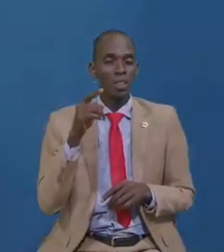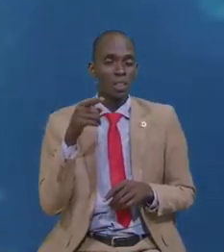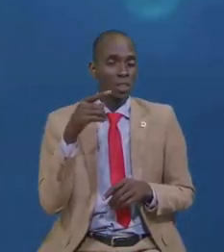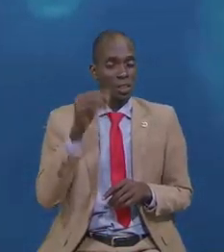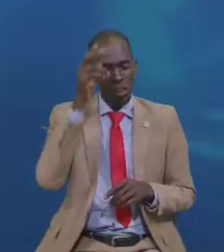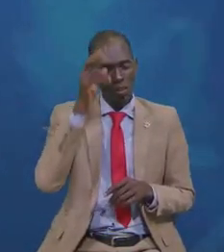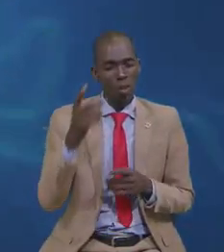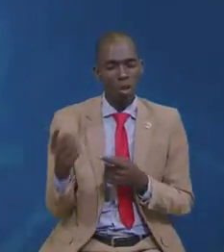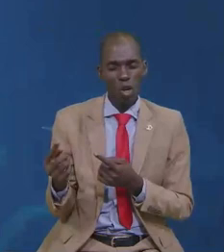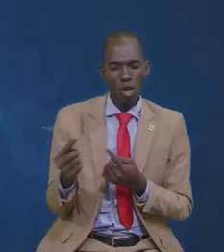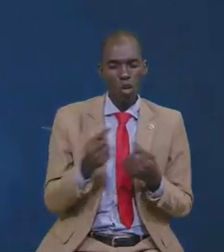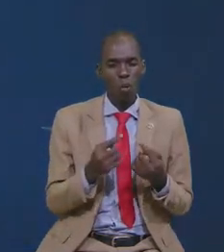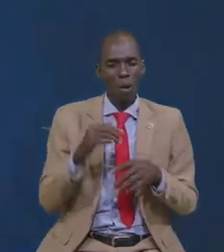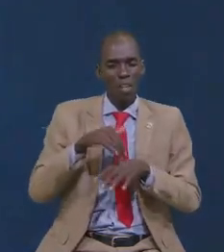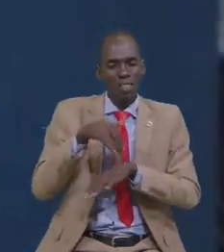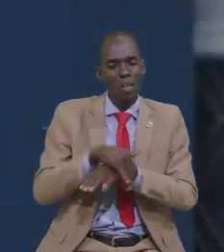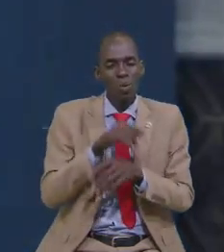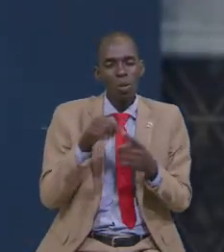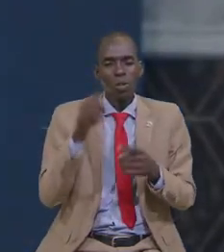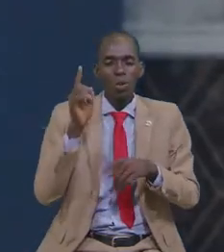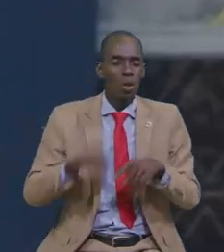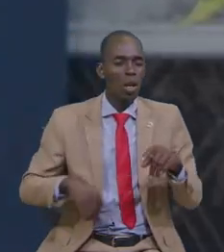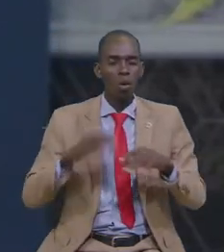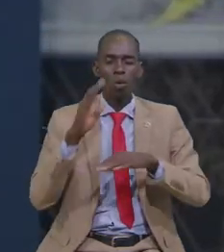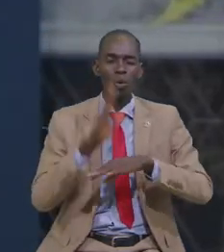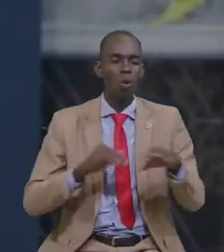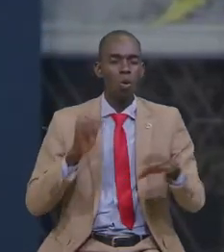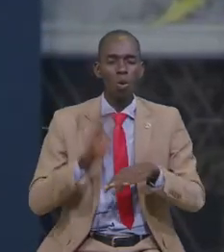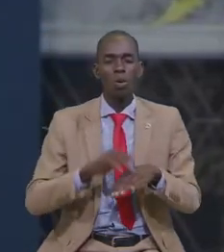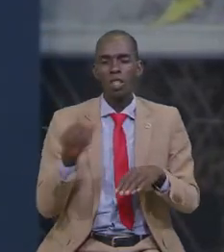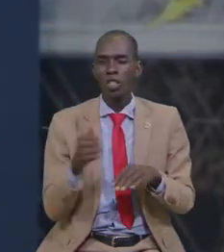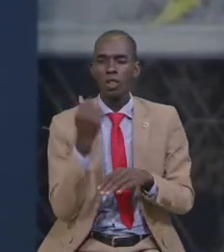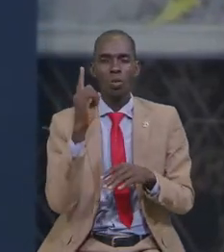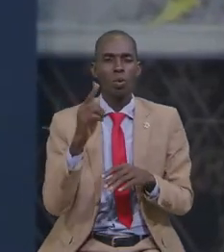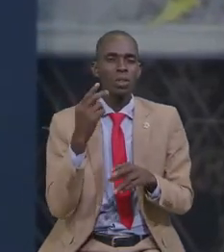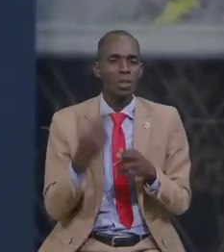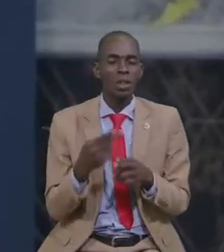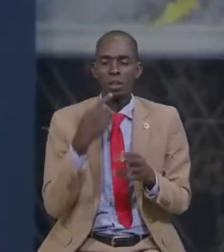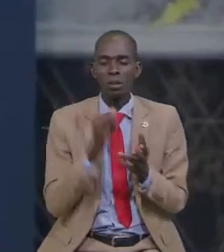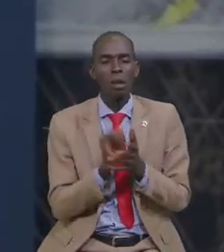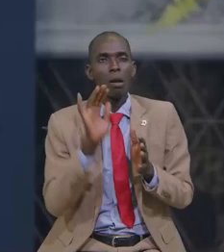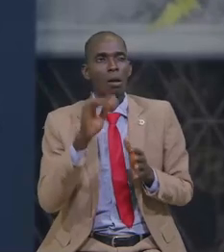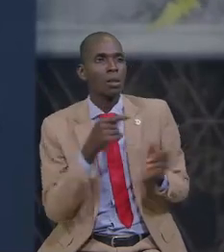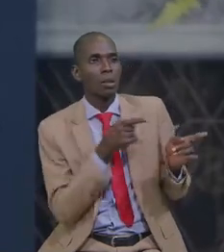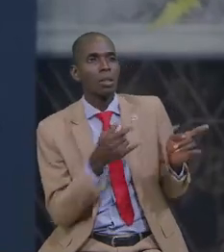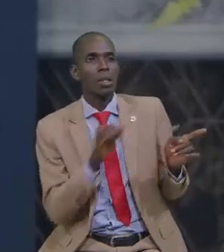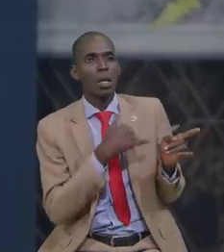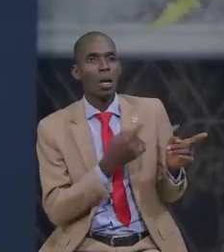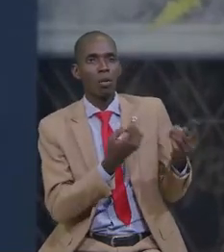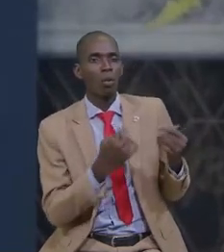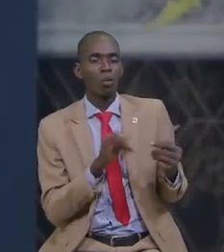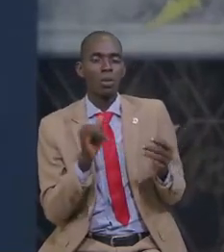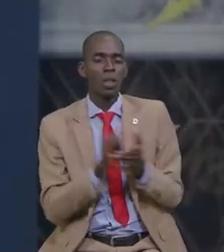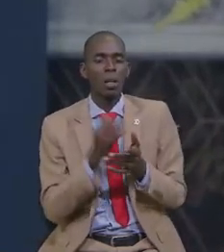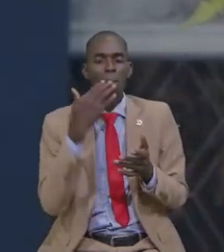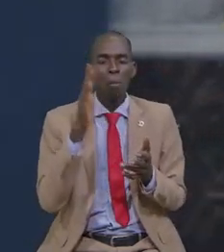nuit. Lorsque tu ne peux pas appeler le secours, tu dis que ils sont encore venus. Ces